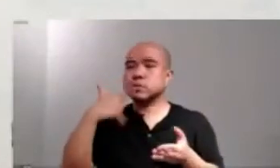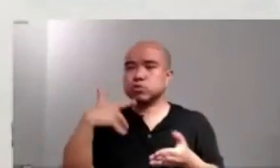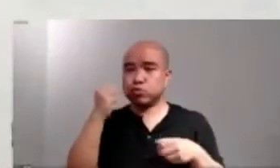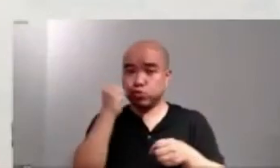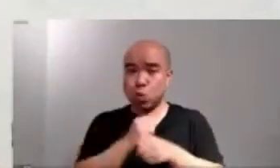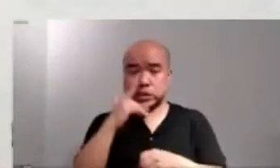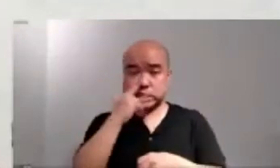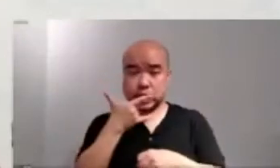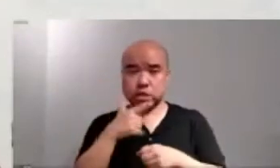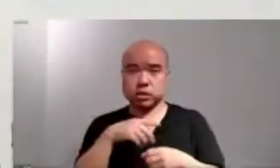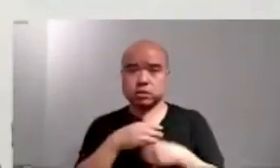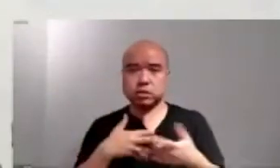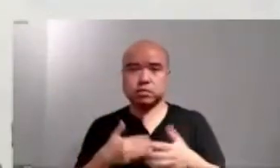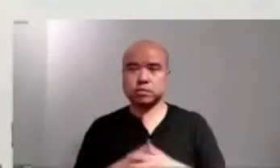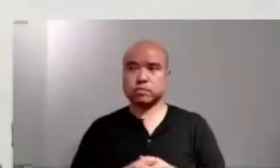目。